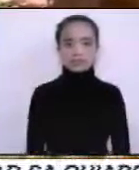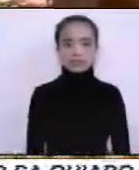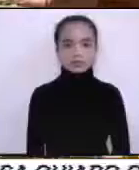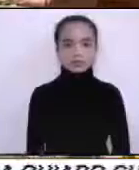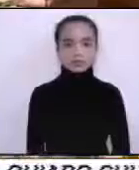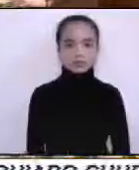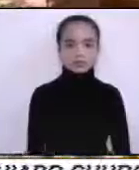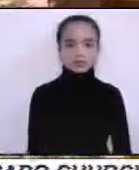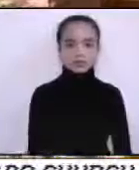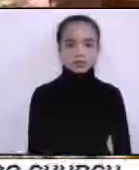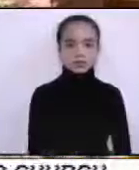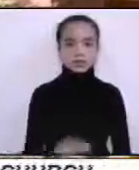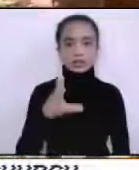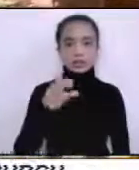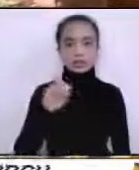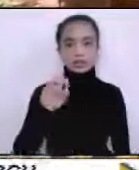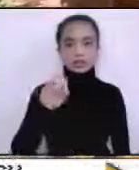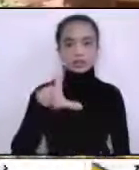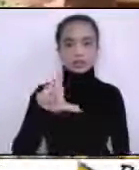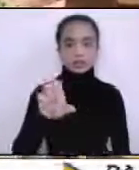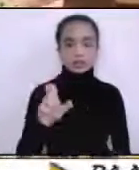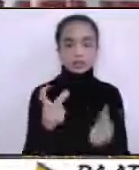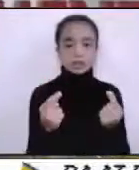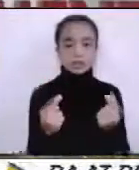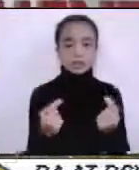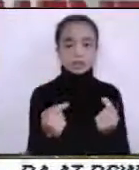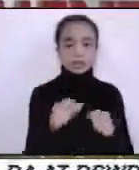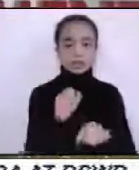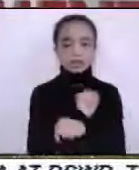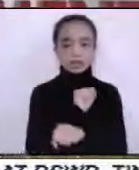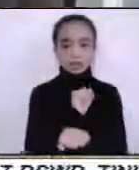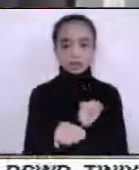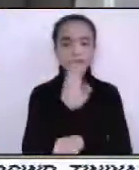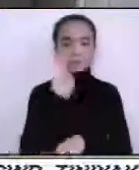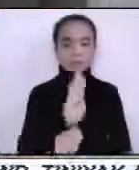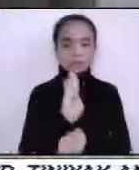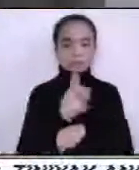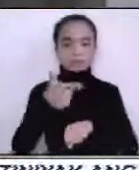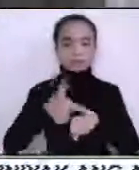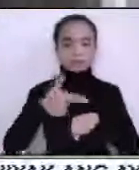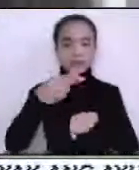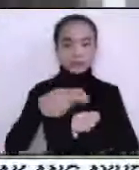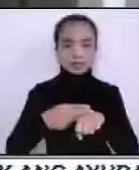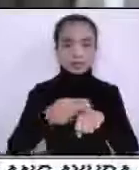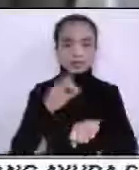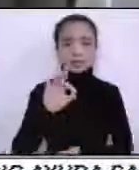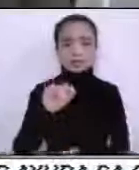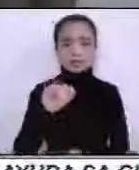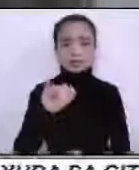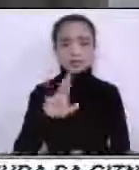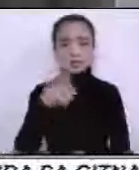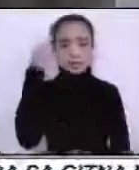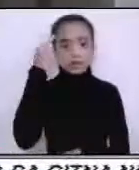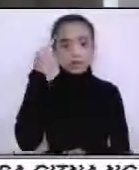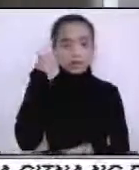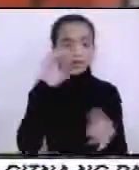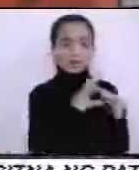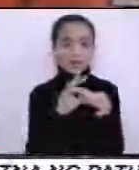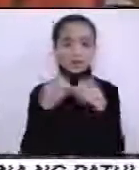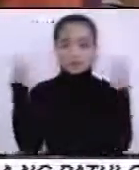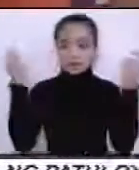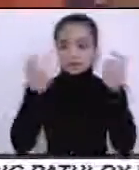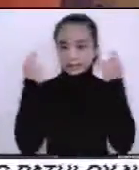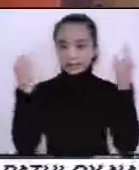Magsasagawa ang dole ng trabaho, negosyo, kabuhayan, job and business fair sa pagdiriwang ng Araw ng Kalayaan sa June